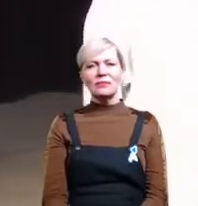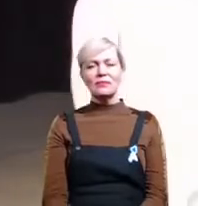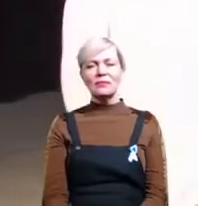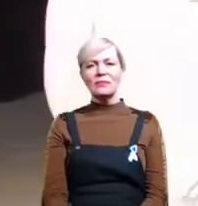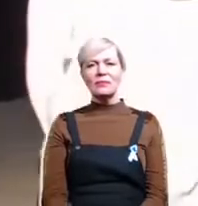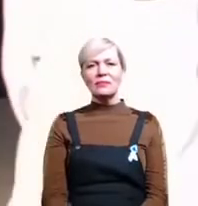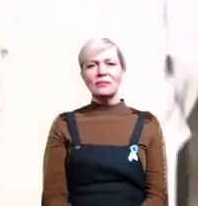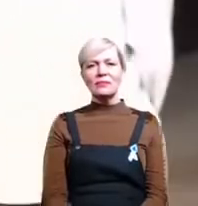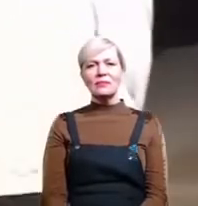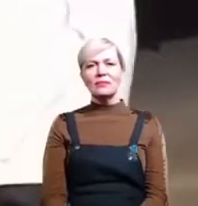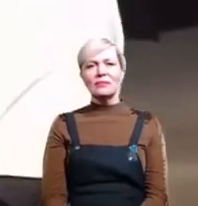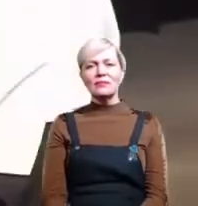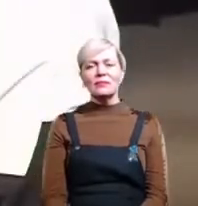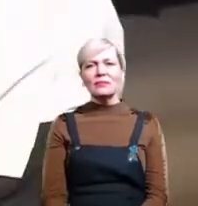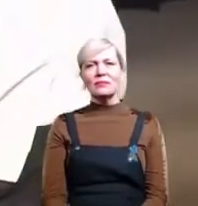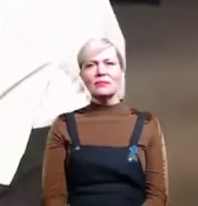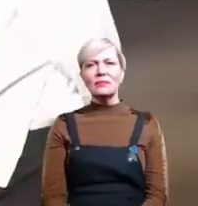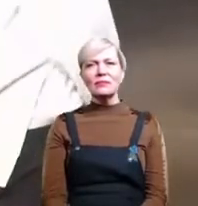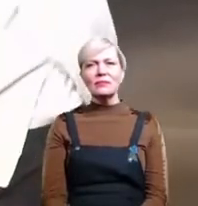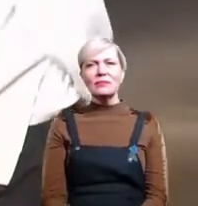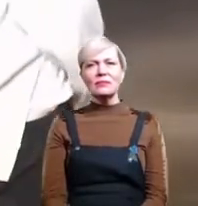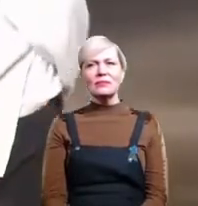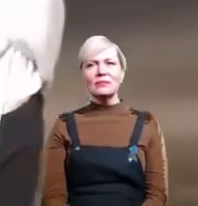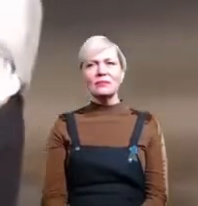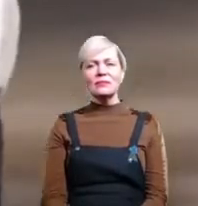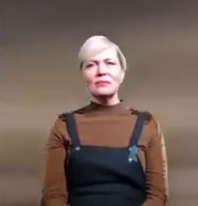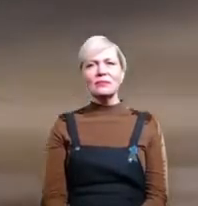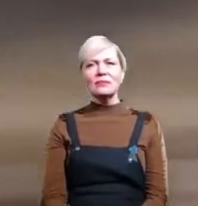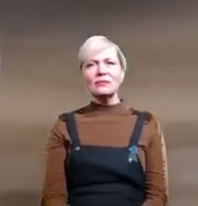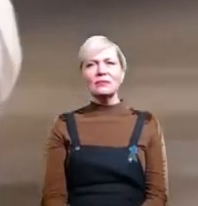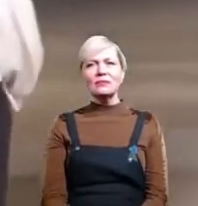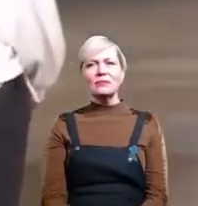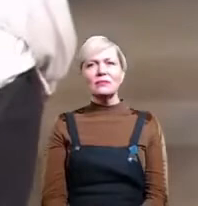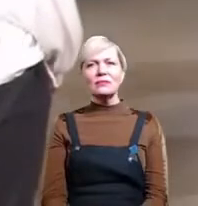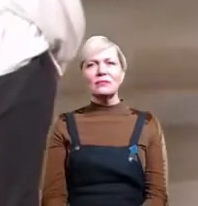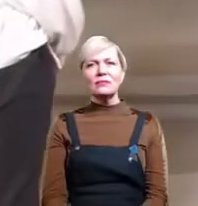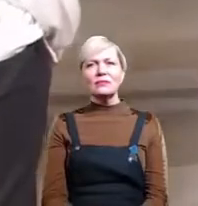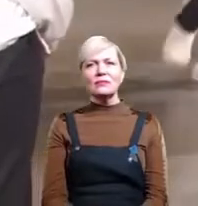Нет, ты туда лицом. И вот ты в диагональ.